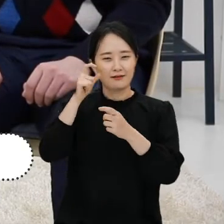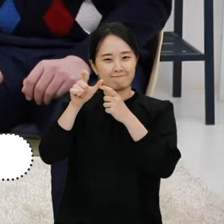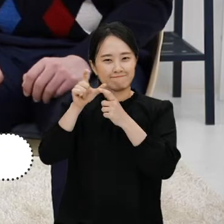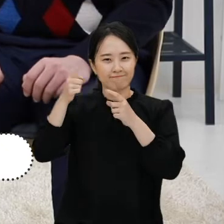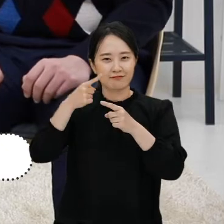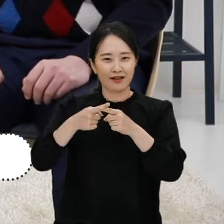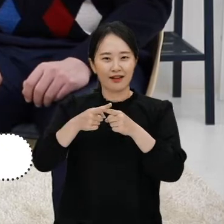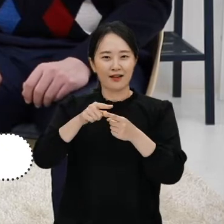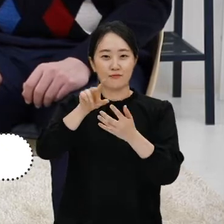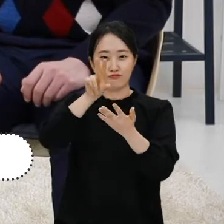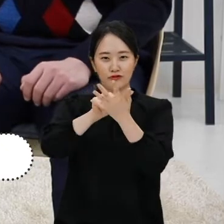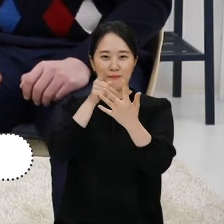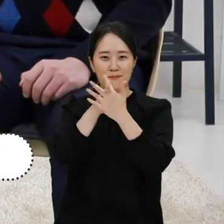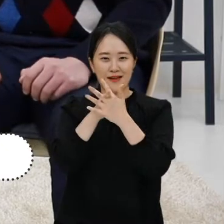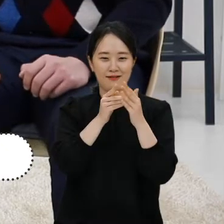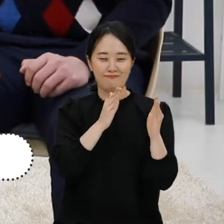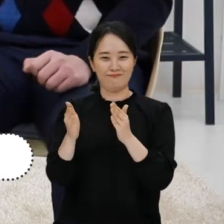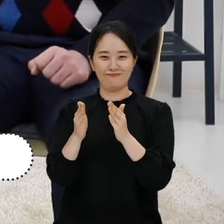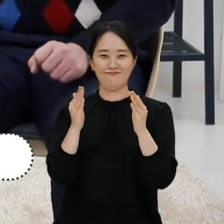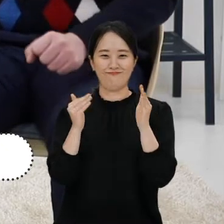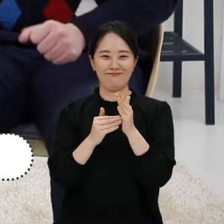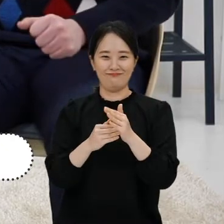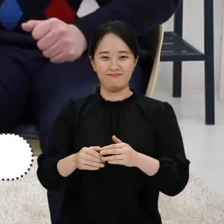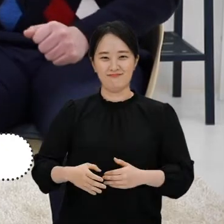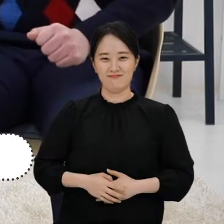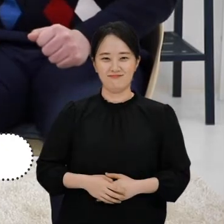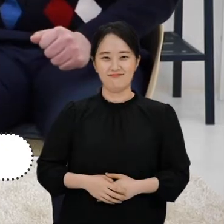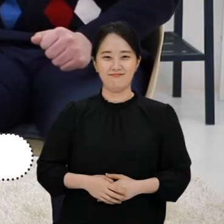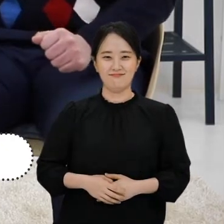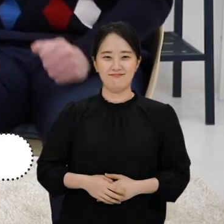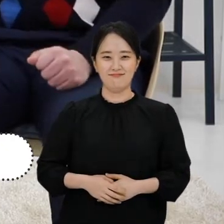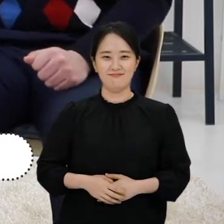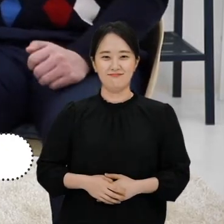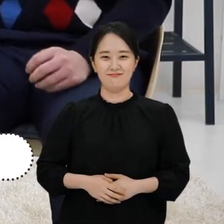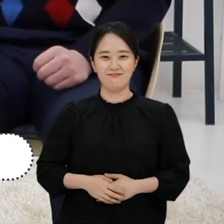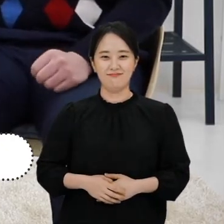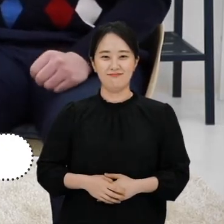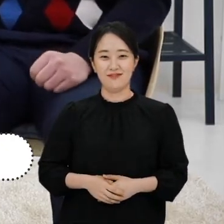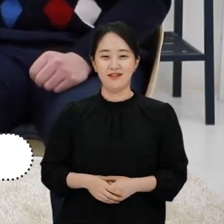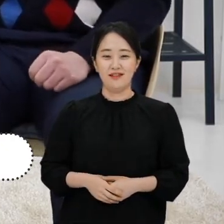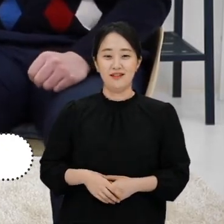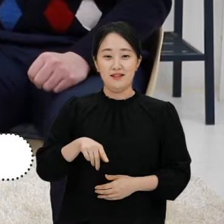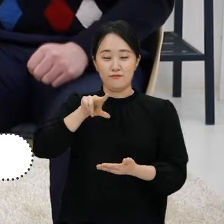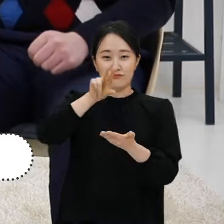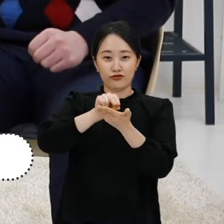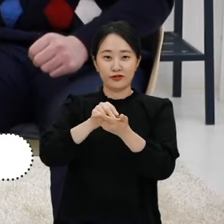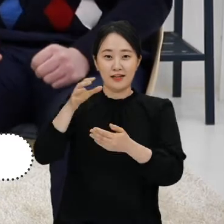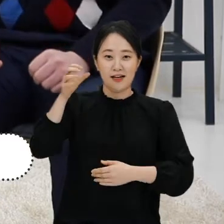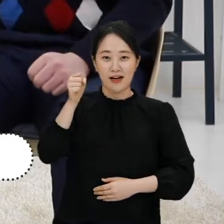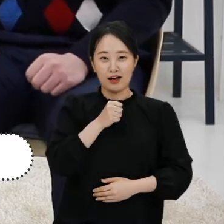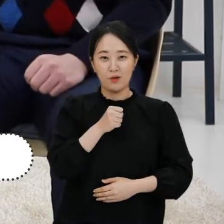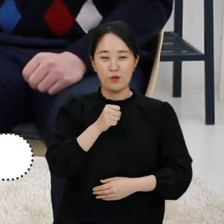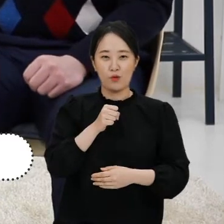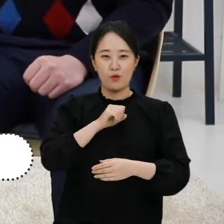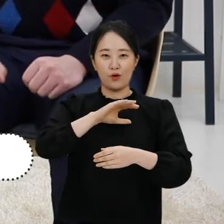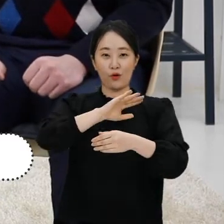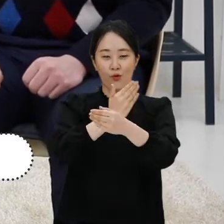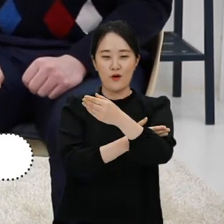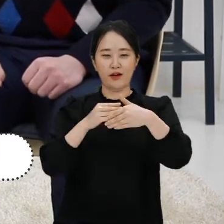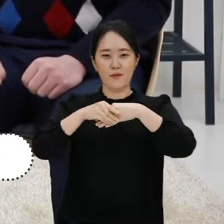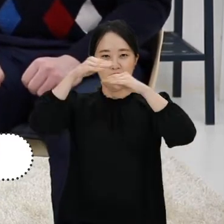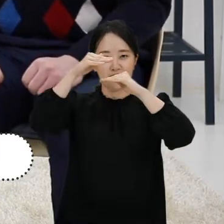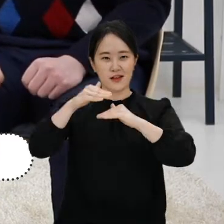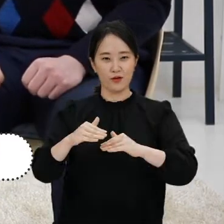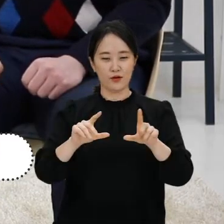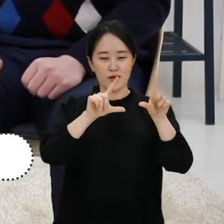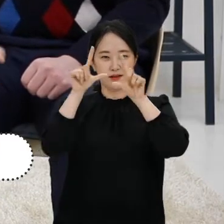하다가 퀴즈를 몇 가지를 좀 준비를 해봤어요. 퀴즈? 여기 이 퀴즈를 통해서 우리가 권리협약의 내용을